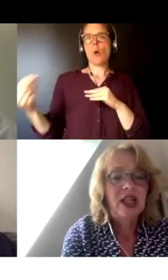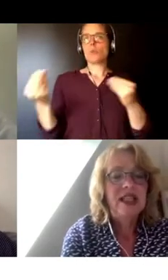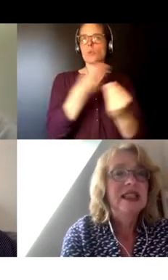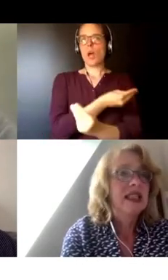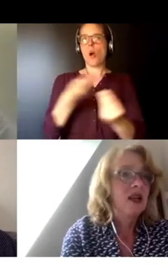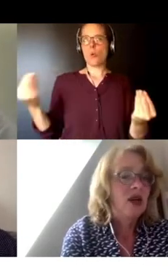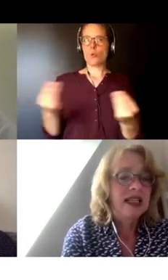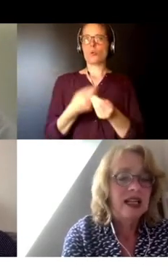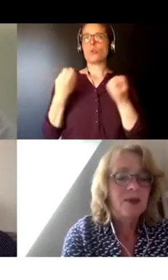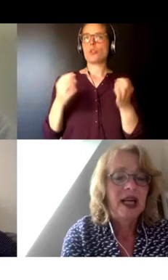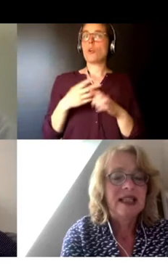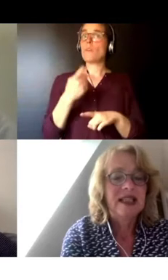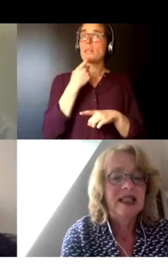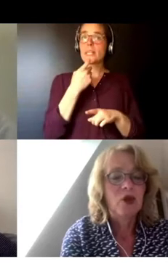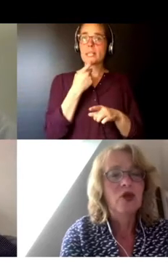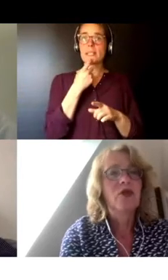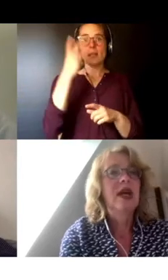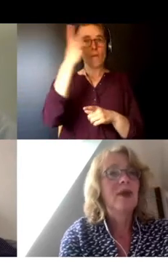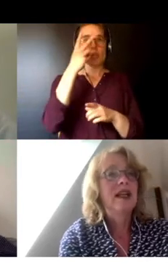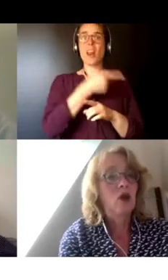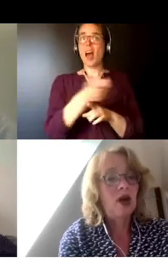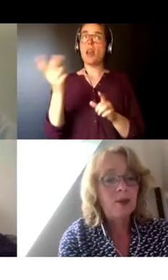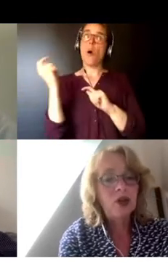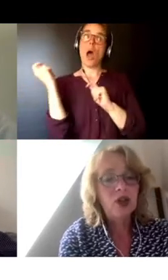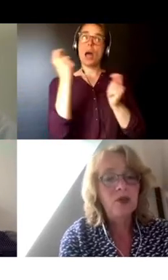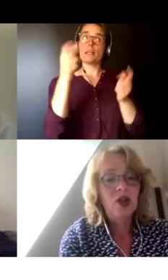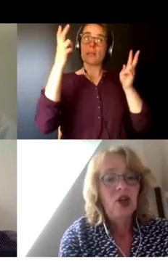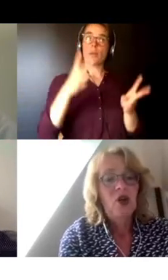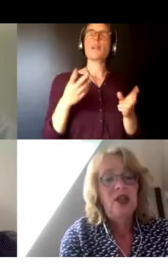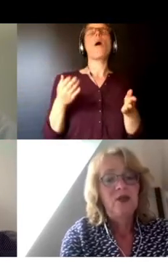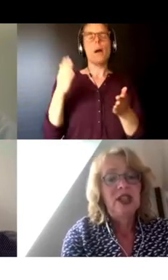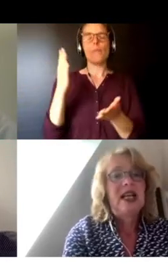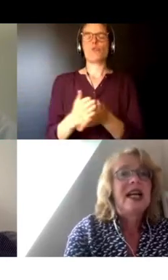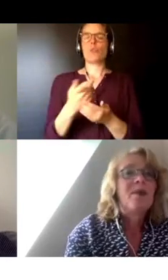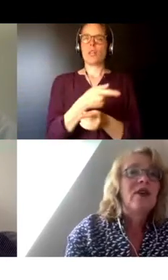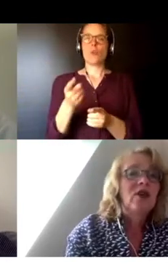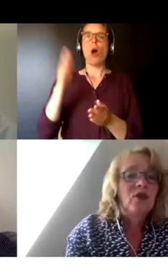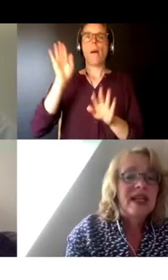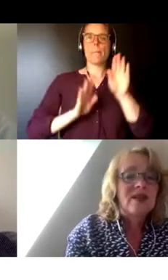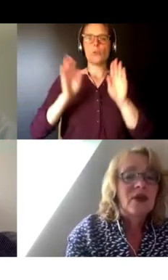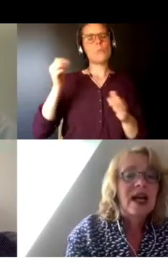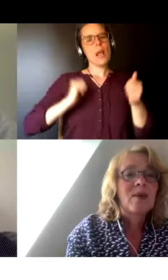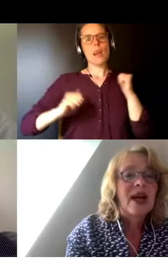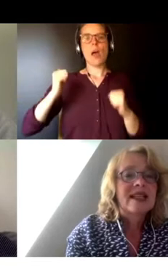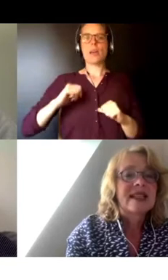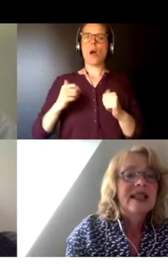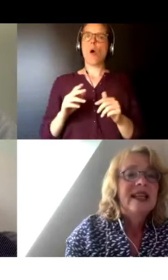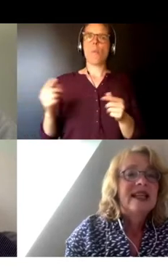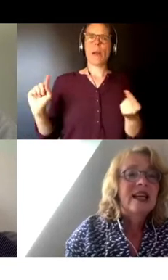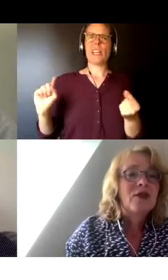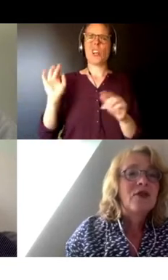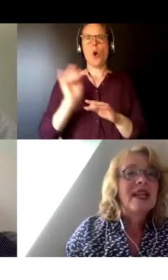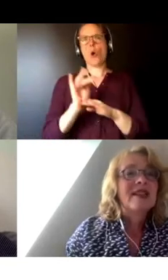Und die Sachverständigen sind alle auch antragsberechtigt. Am Schluss wird aber dann doch abgestimmt. Und da wird dann leider bei kontroversen Fragen